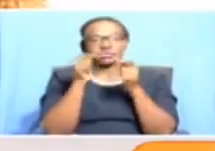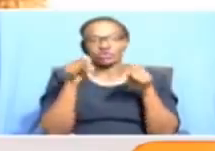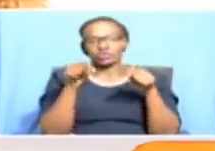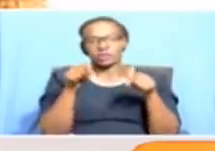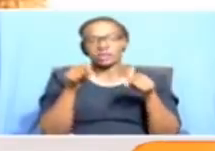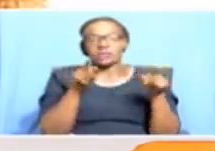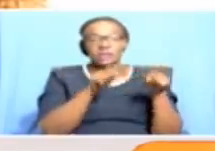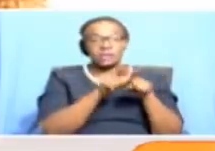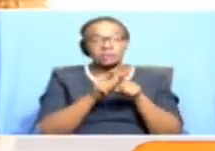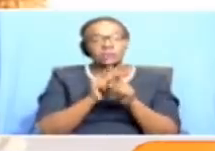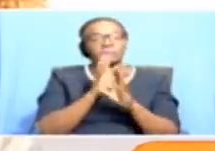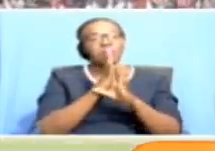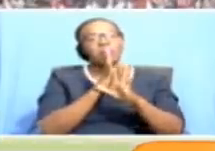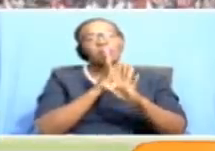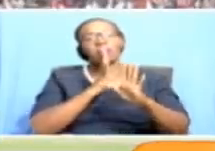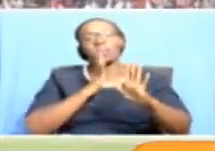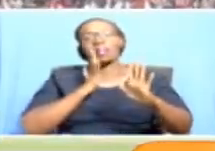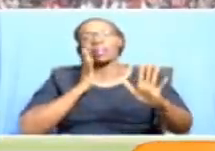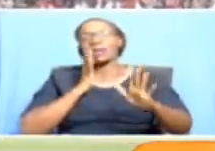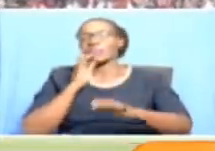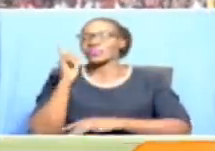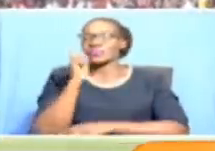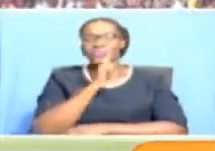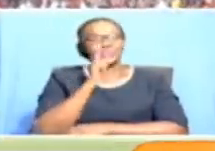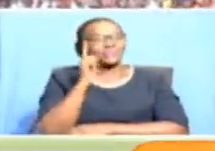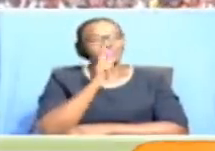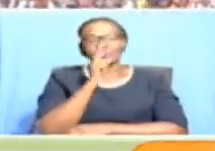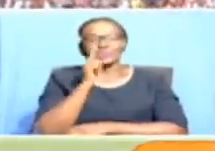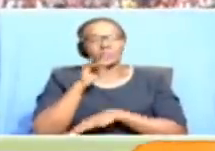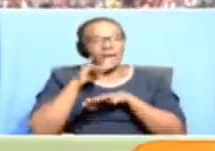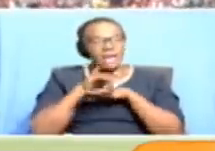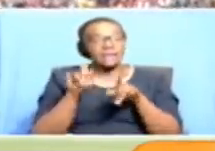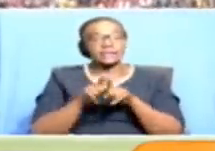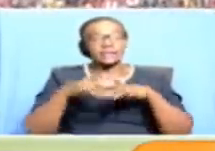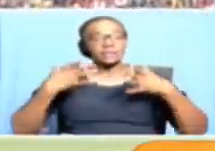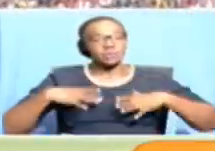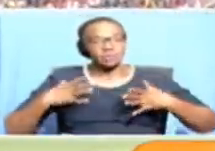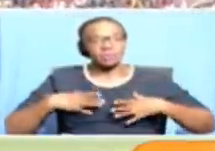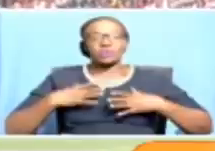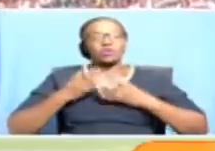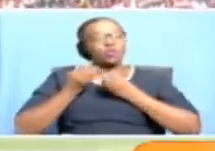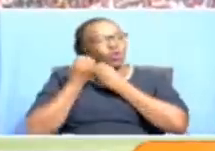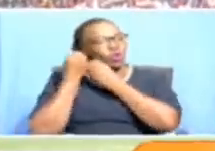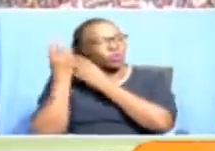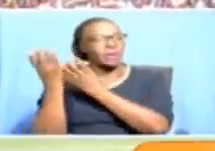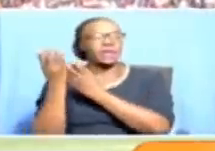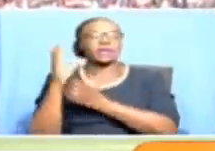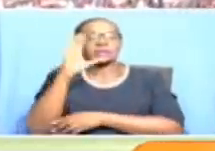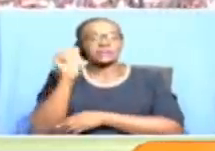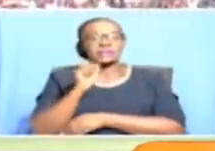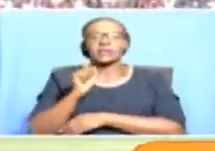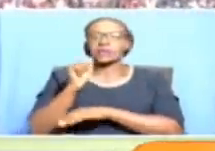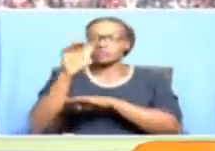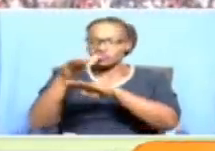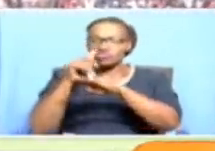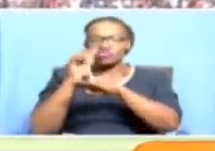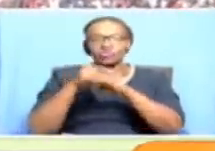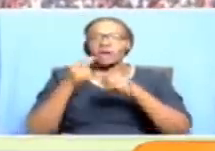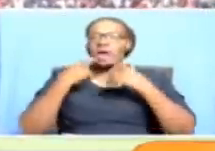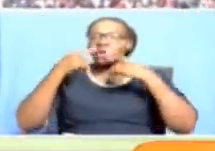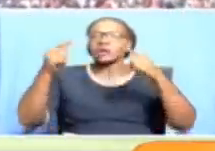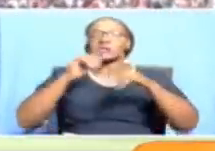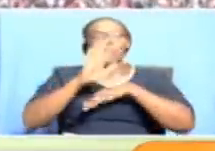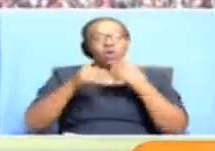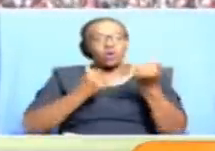Aidha, milolongo mirefu ilishuhudiwa mapema huko mashabiki wakiitikia wito wa waziri wa michezo Rashid Echesa ambaye alitangaza kuwa